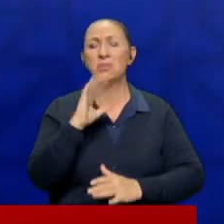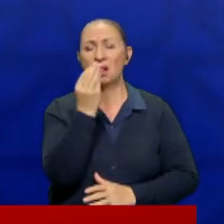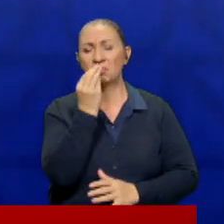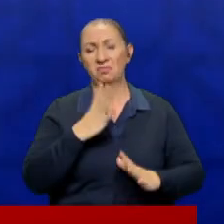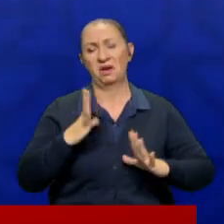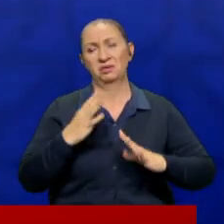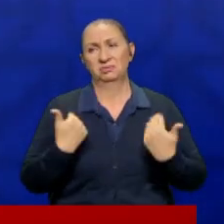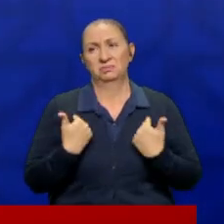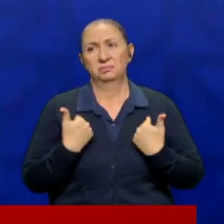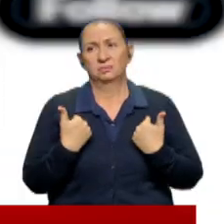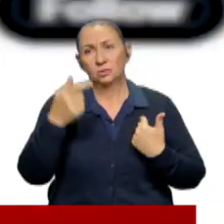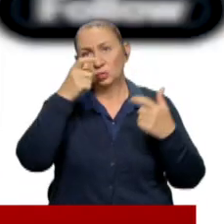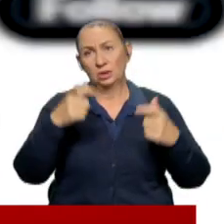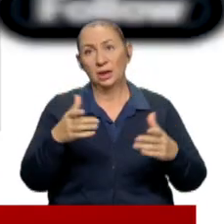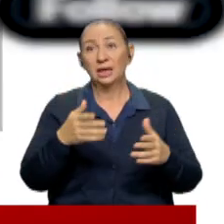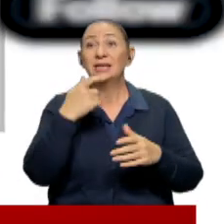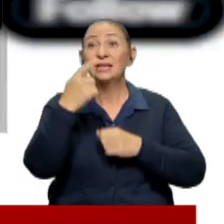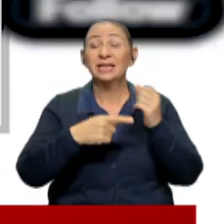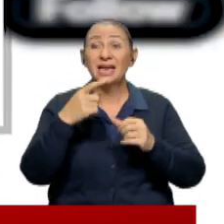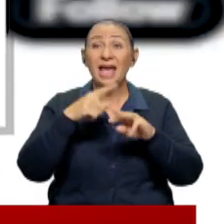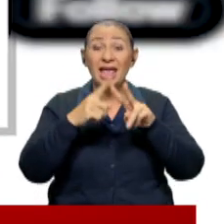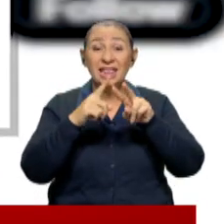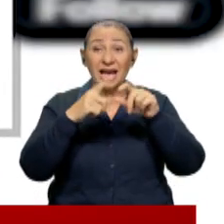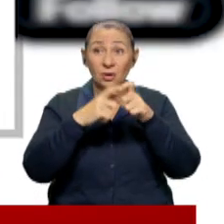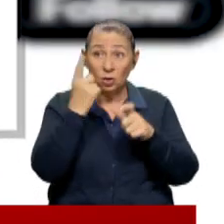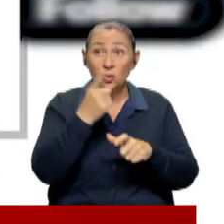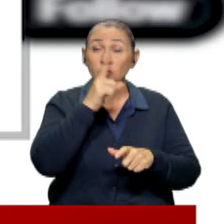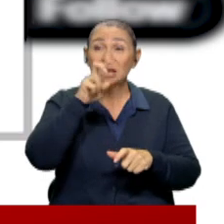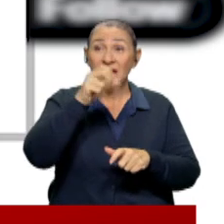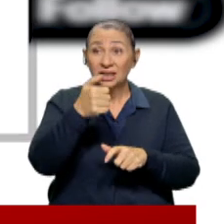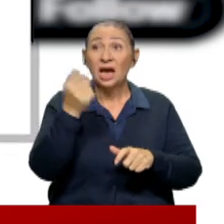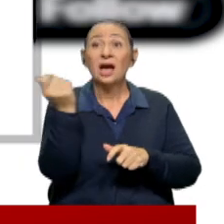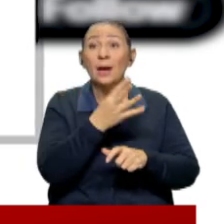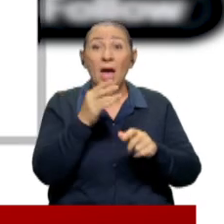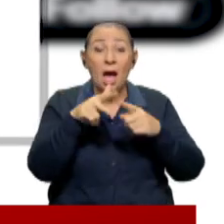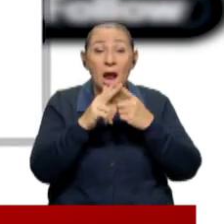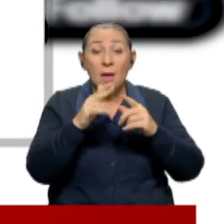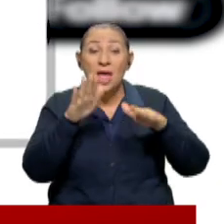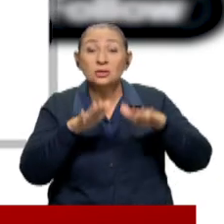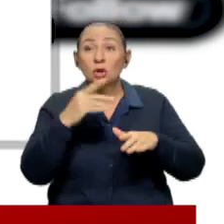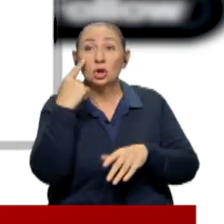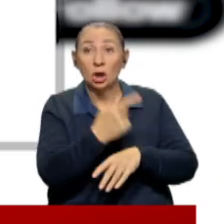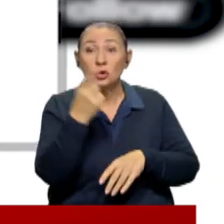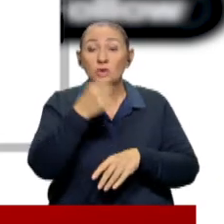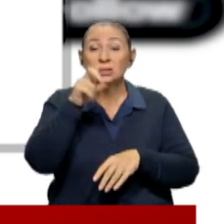de sahip bir ülkeyiz. Yıllık enflasyon ENAG'a göre %186, rakamları Ayarlama Enstitüsü'ne